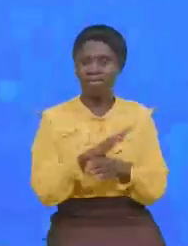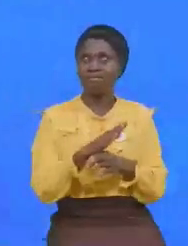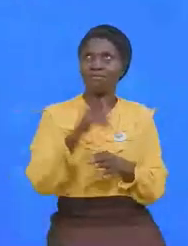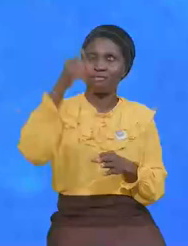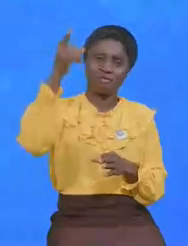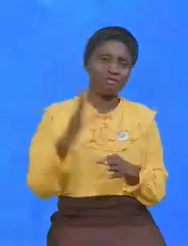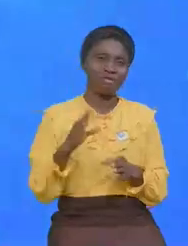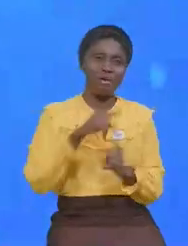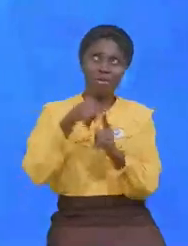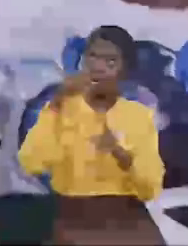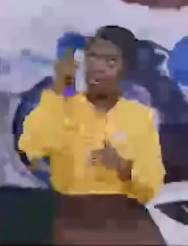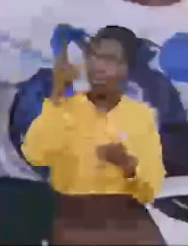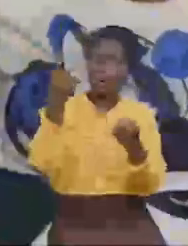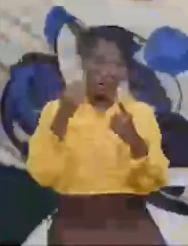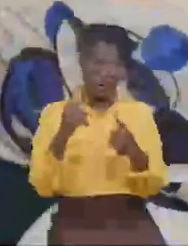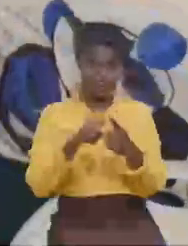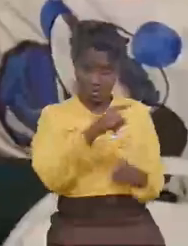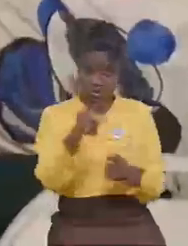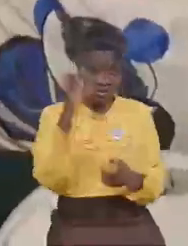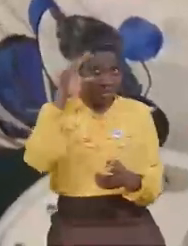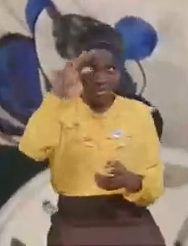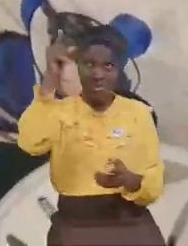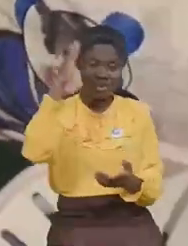omniscient, omnipotent.